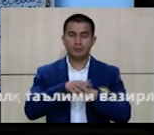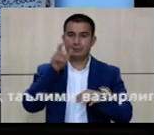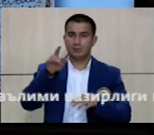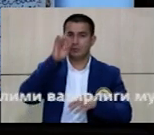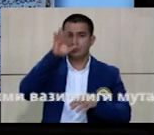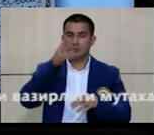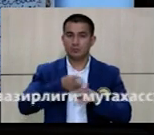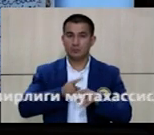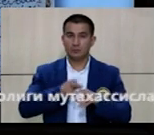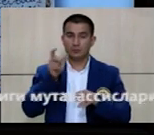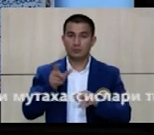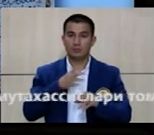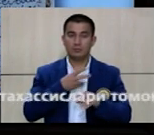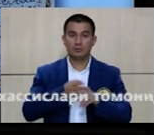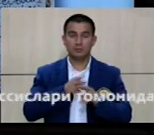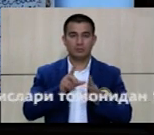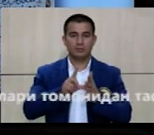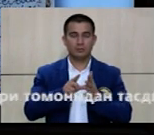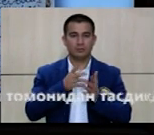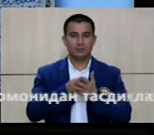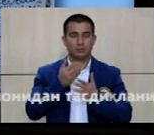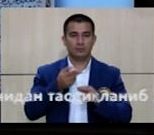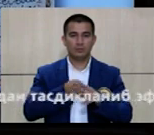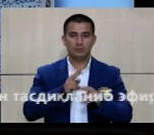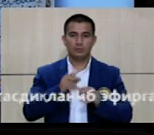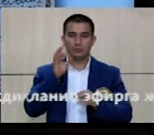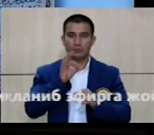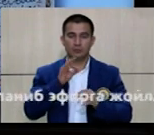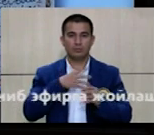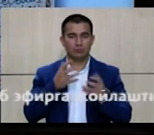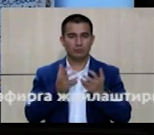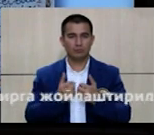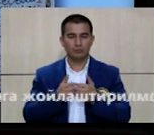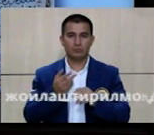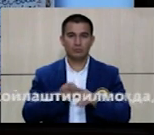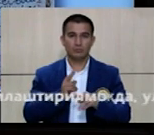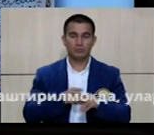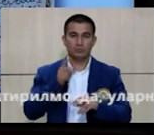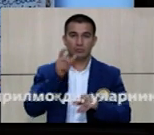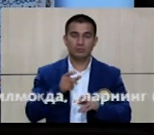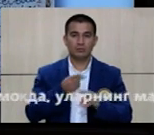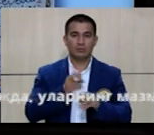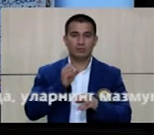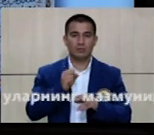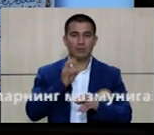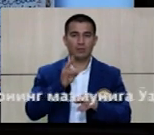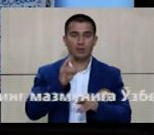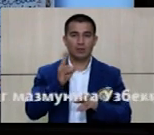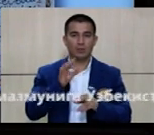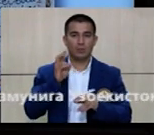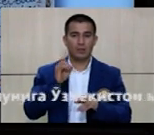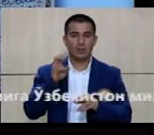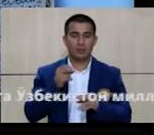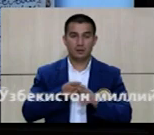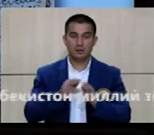tenglamani geometrik usulda yechganlar. Al-Xorazmiyning Aljabr va Muqobala kitobida ham kvadrat tenglama